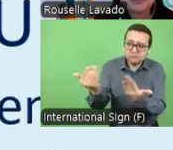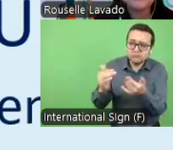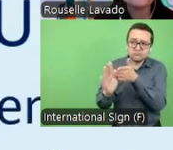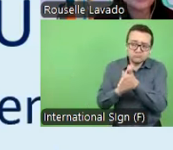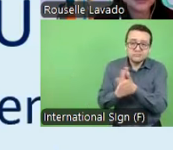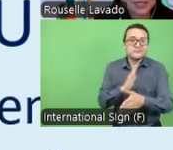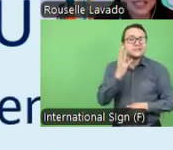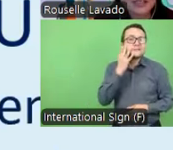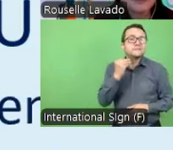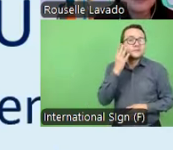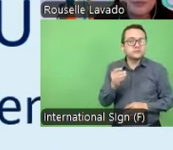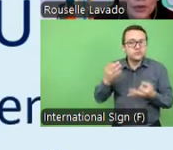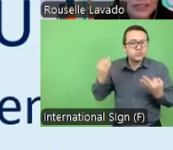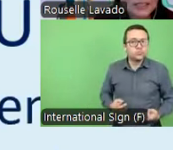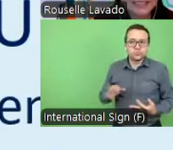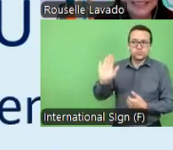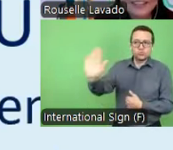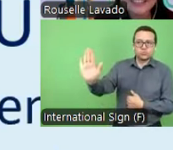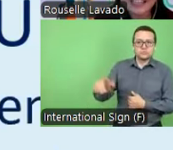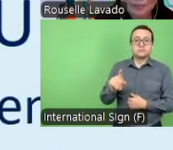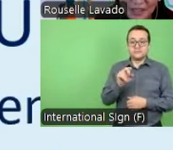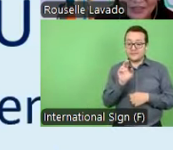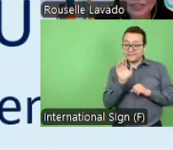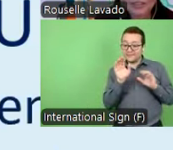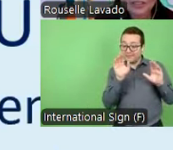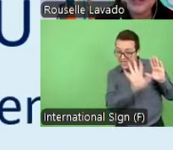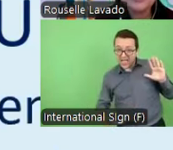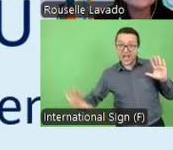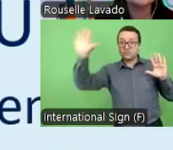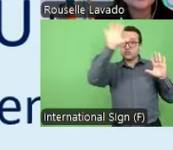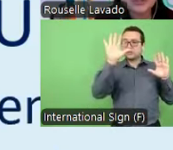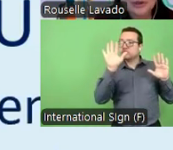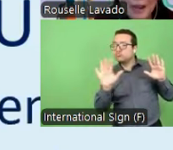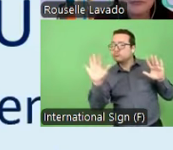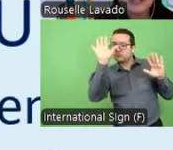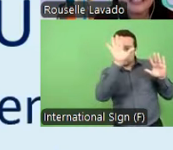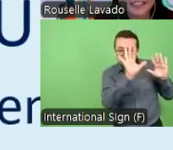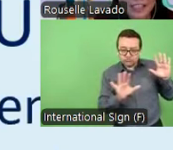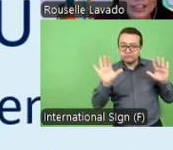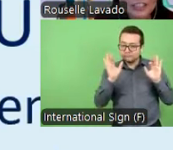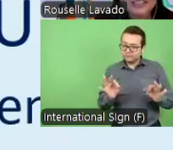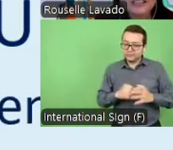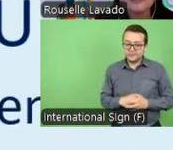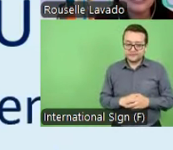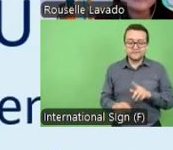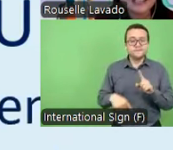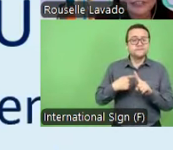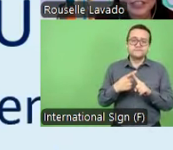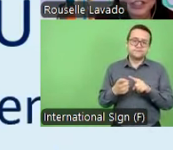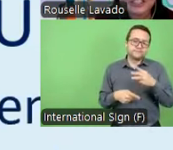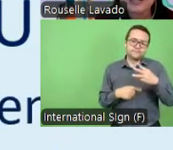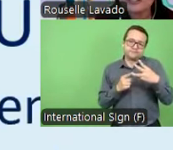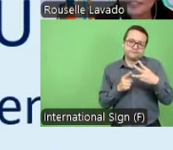soient prises en compte au niveau national et infranational. D'abord, après, promouvoir des méthodes